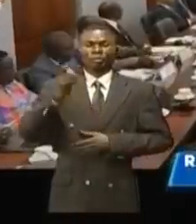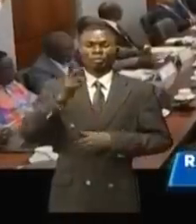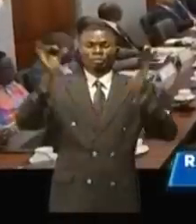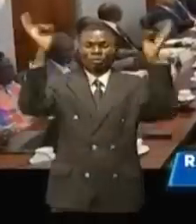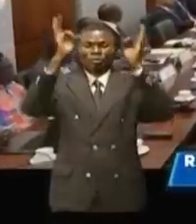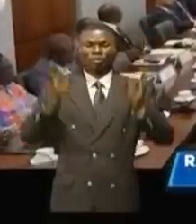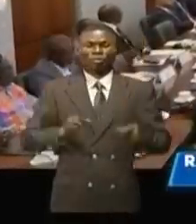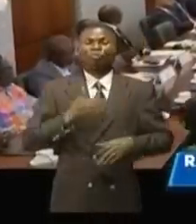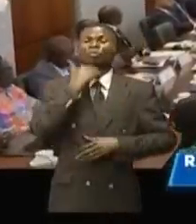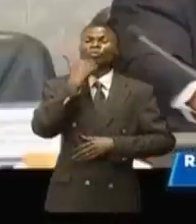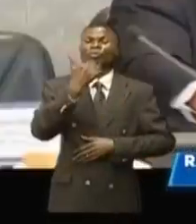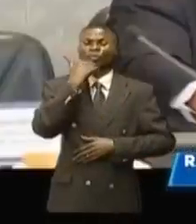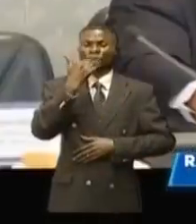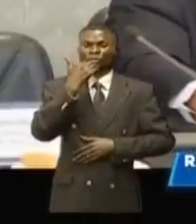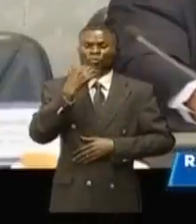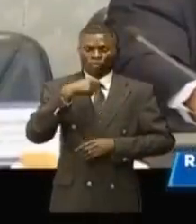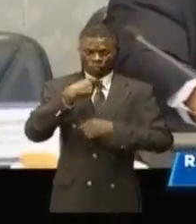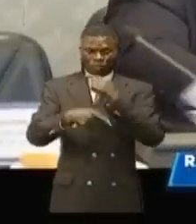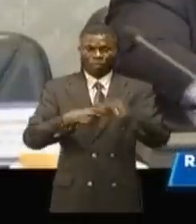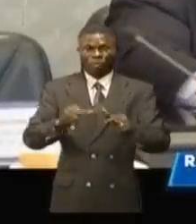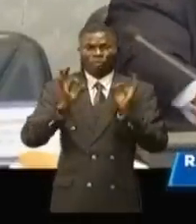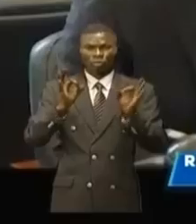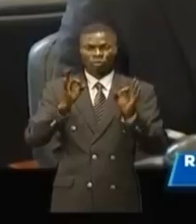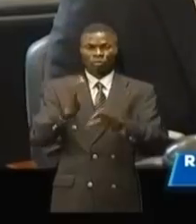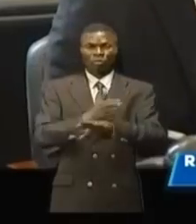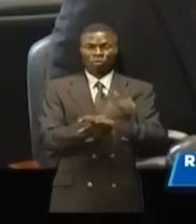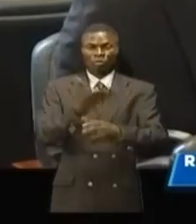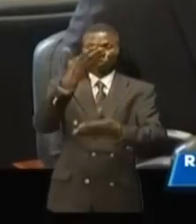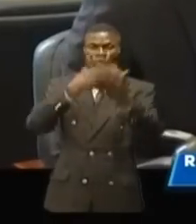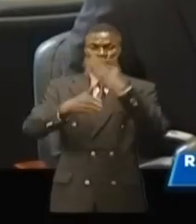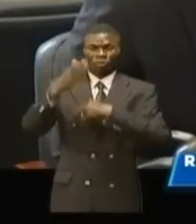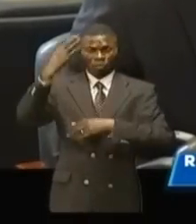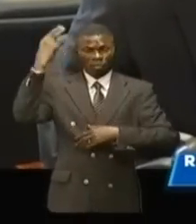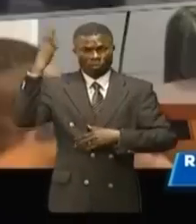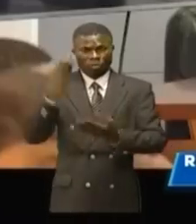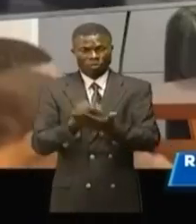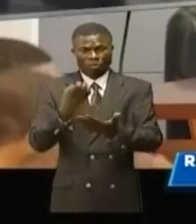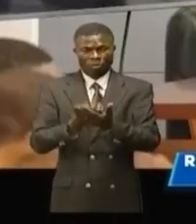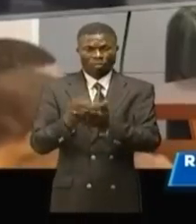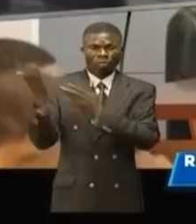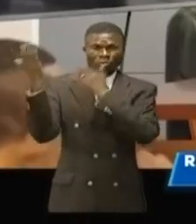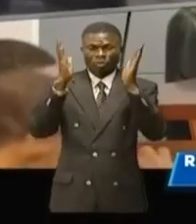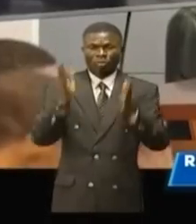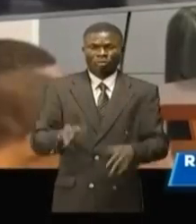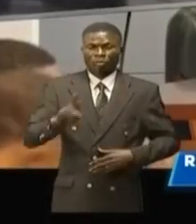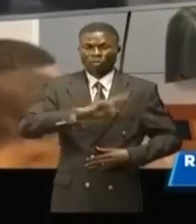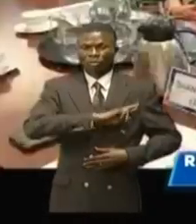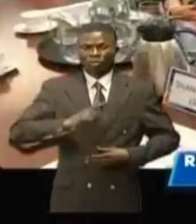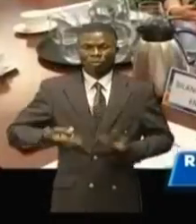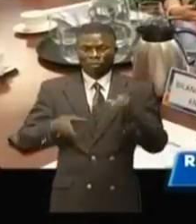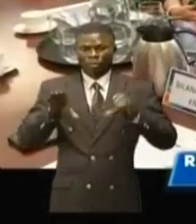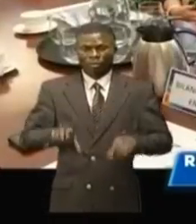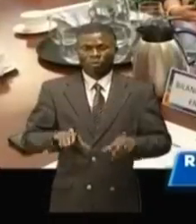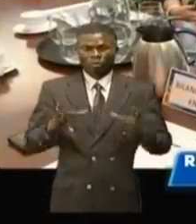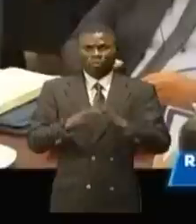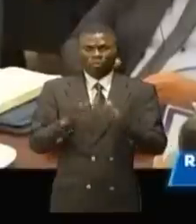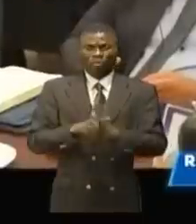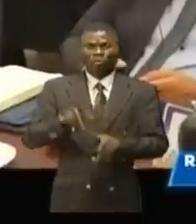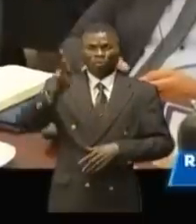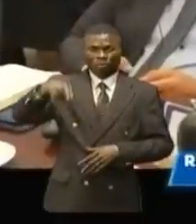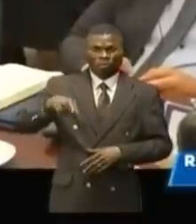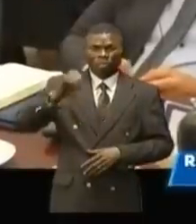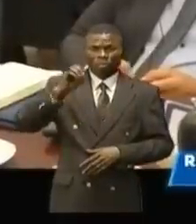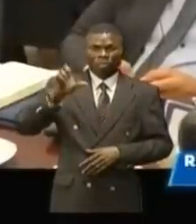forum d'affaires et un nouvel élan pour dynamiser les échanges économiques et commerciaux entre la RDC et la Pologne, avec dans ses